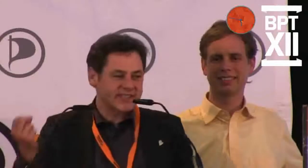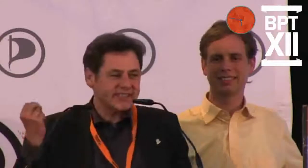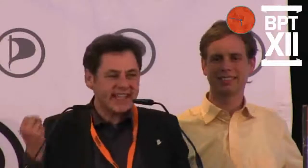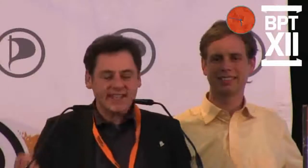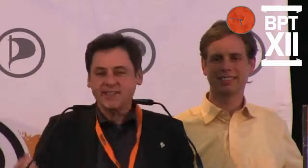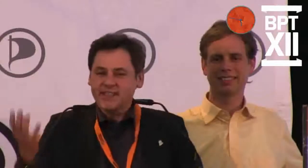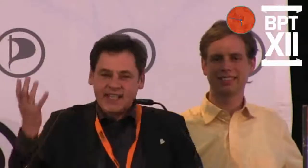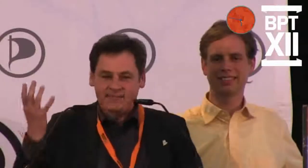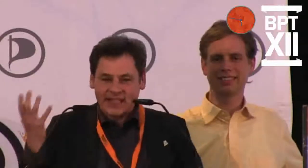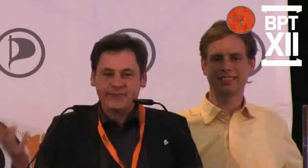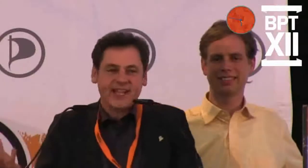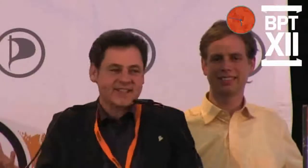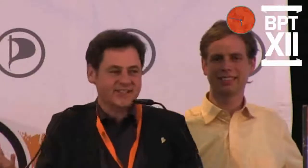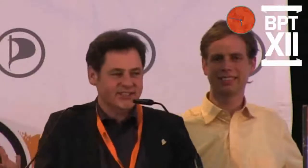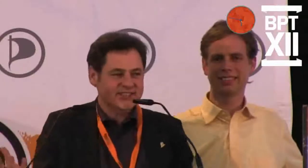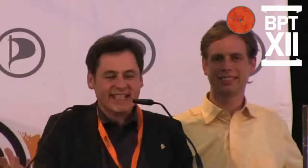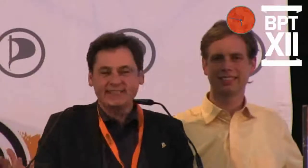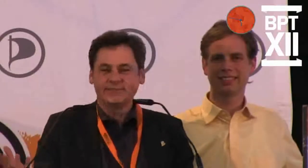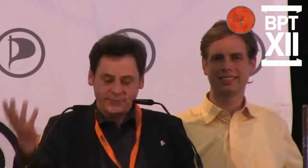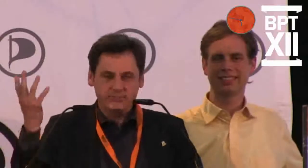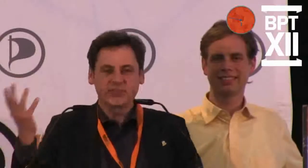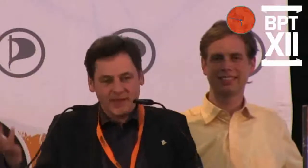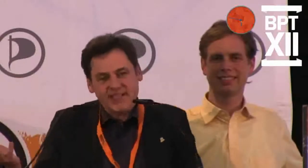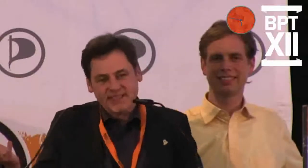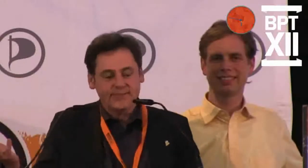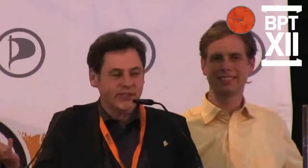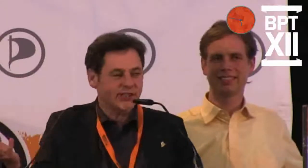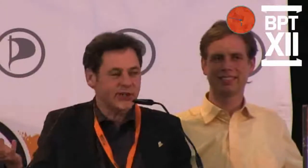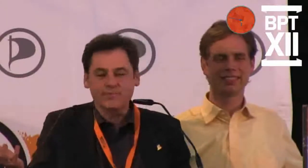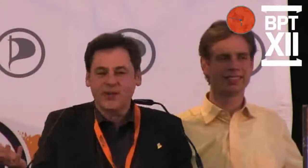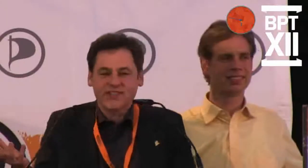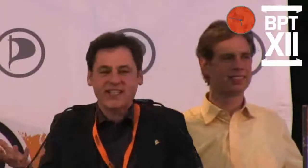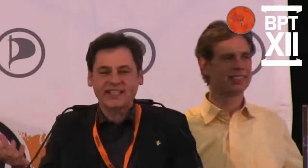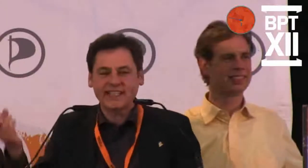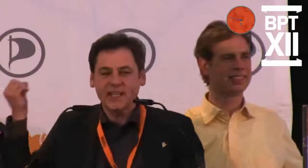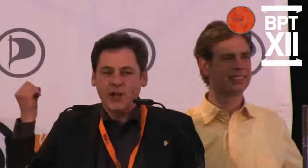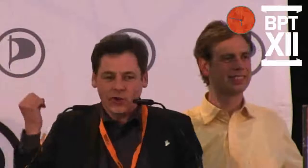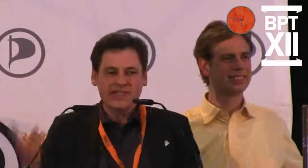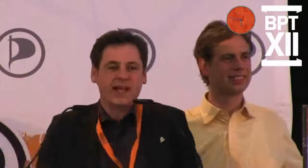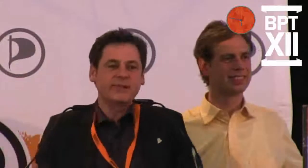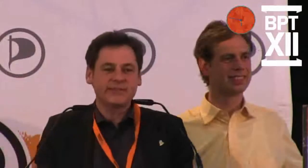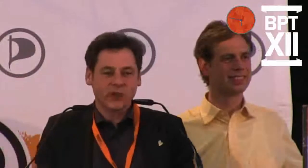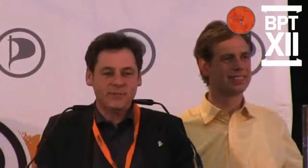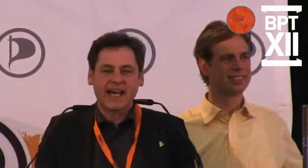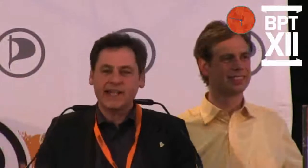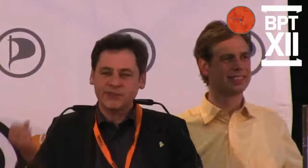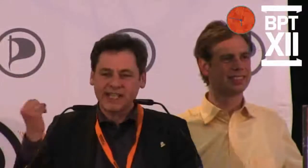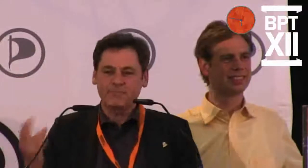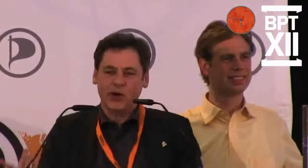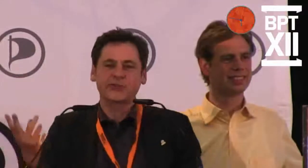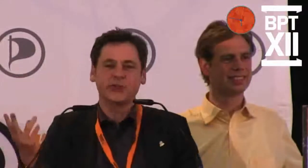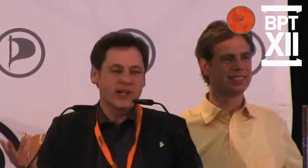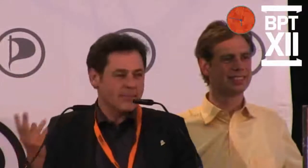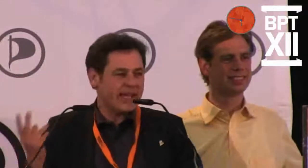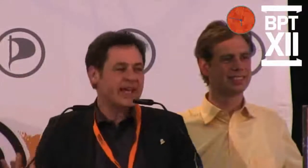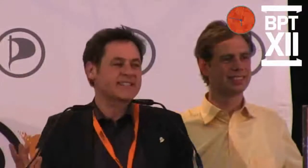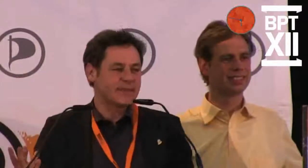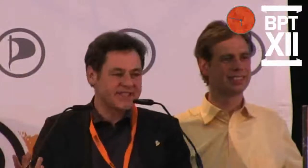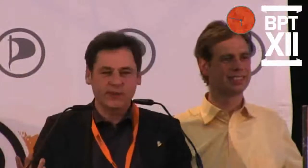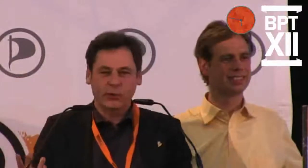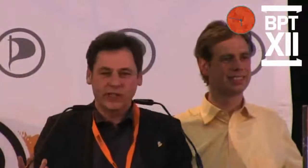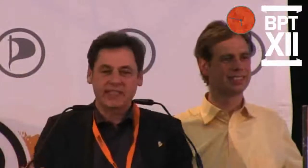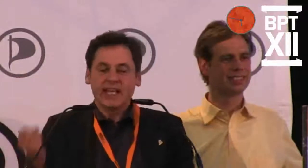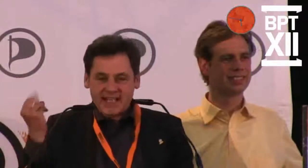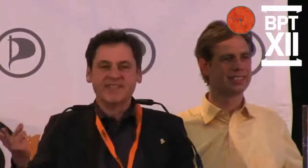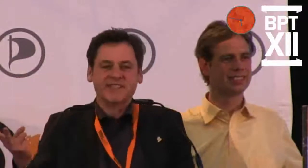dann könnt ihr es in jedem Briefkasten stecken zumindest den von der Deutschen Post AG und der Brief kommt an und die hat Porto per